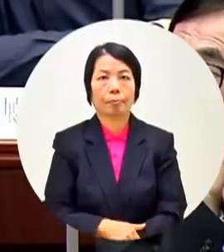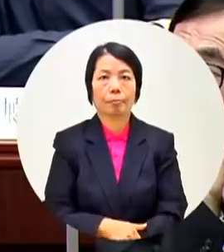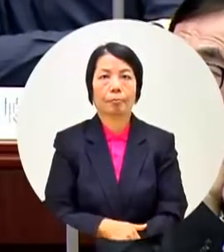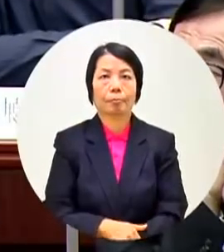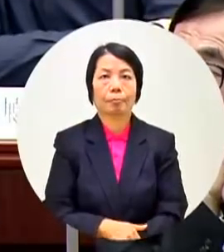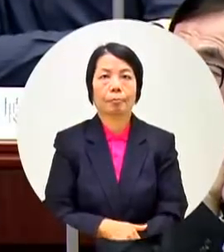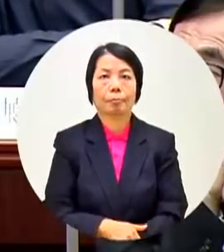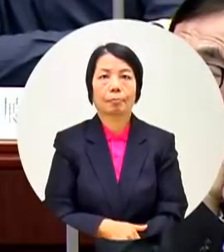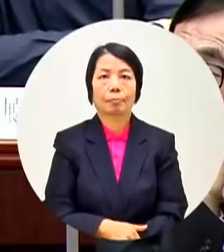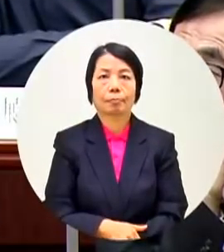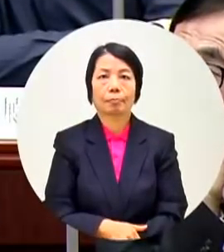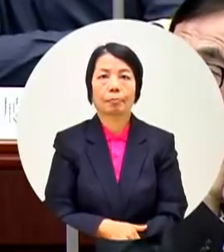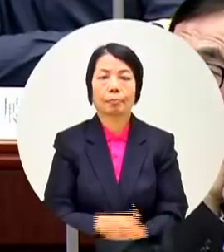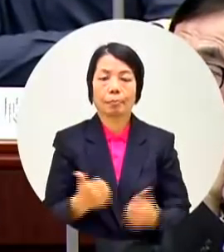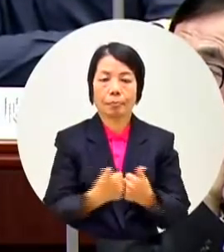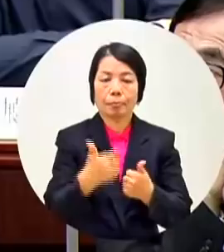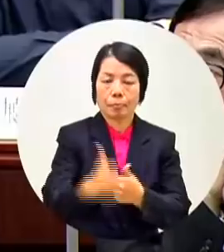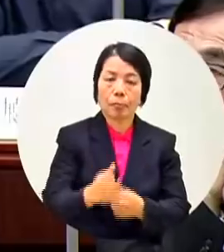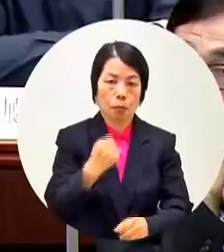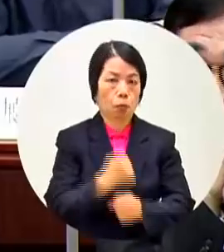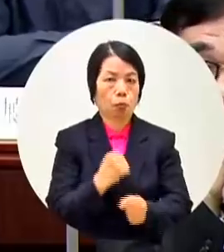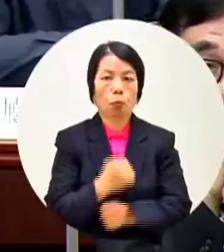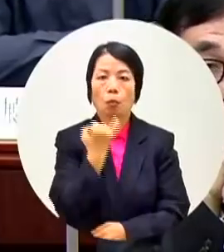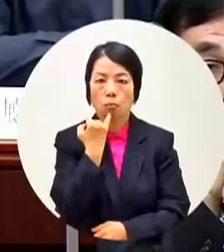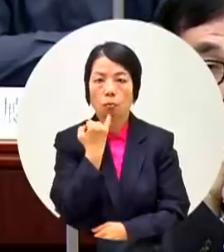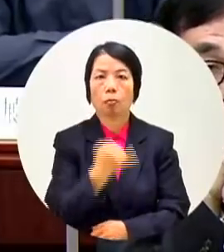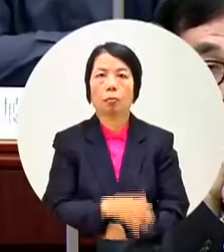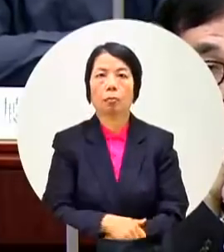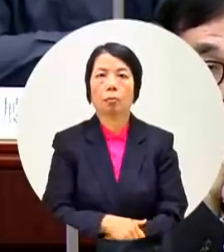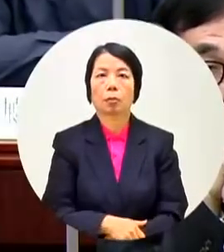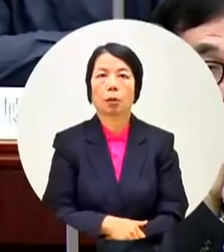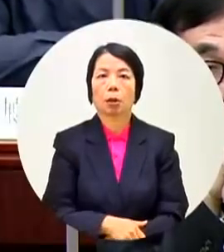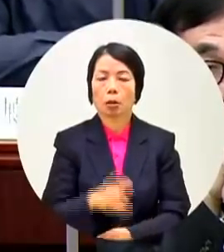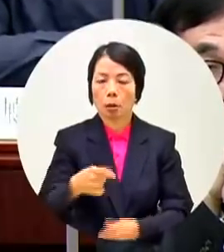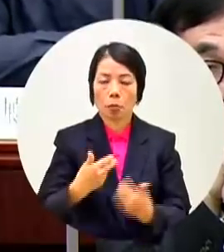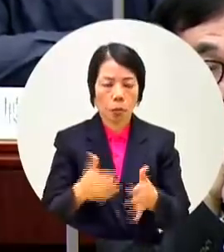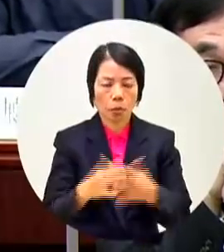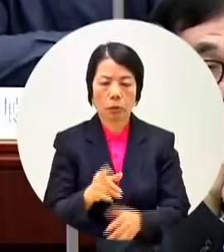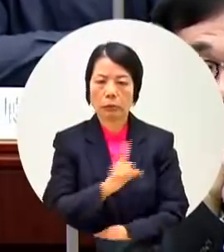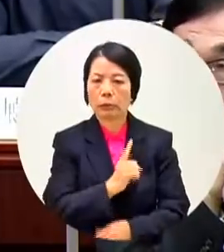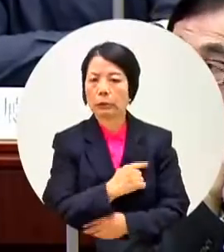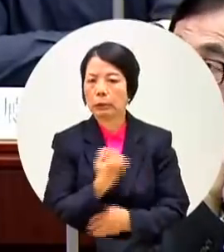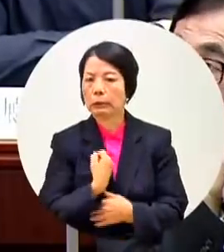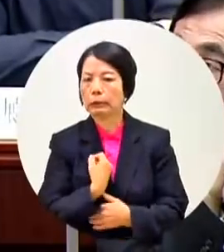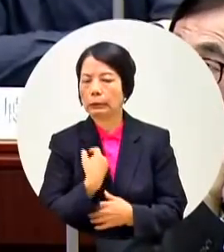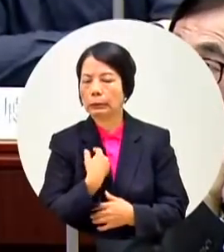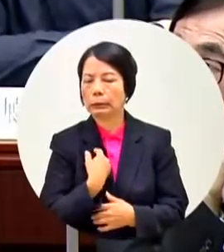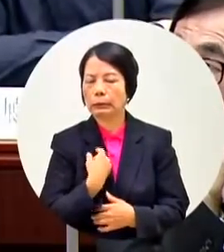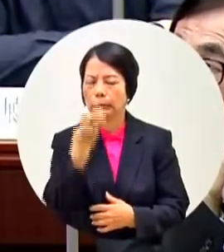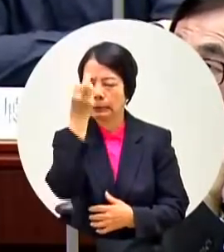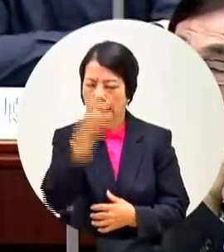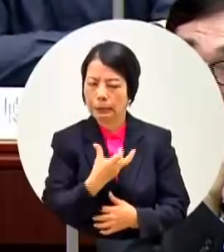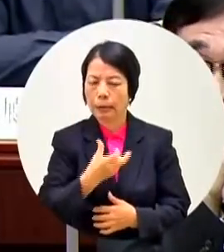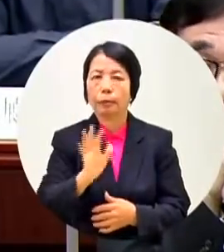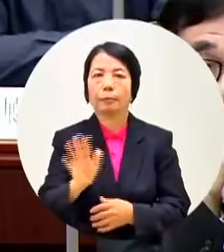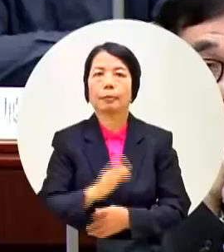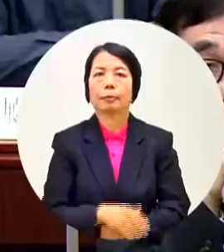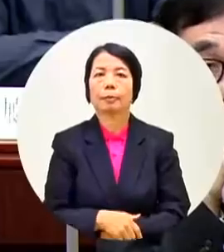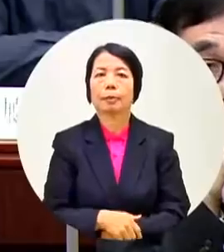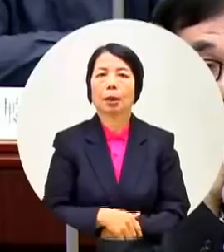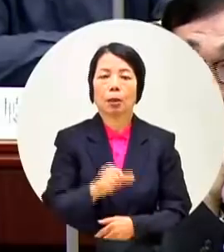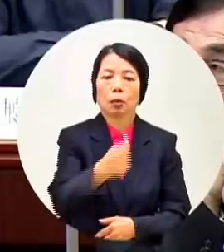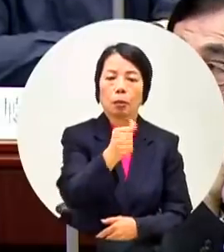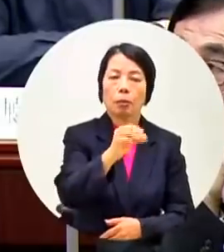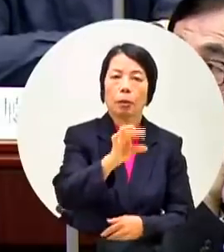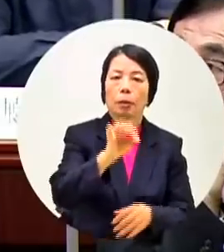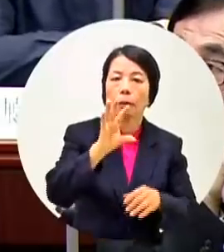到？ 你做得到吗？ 他们不要妄自菲薄。 我有妄自菲薄。 这500万人十档一啊？ 那你承认哦？